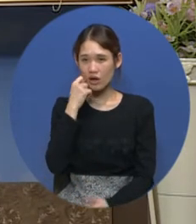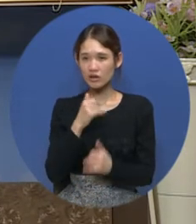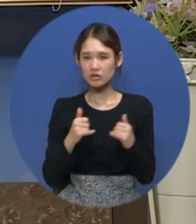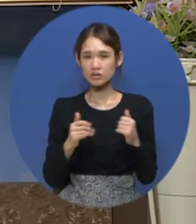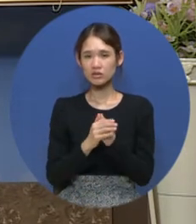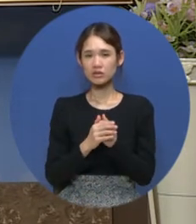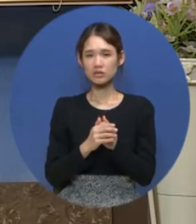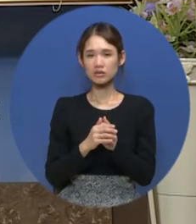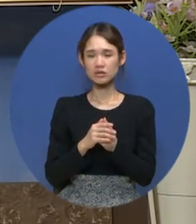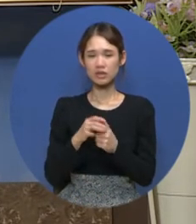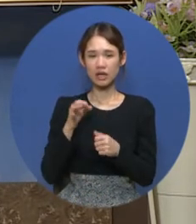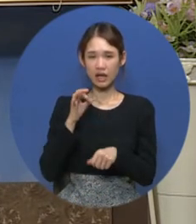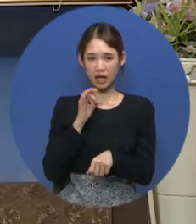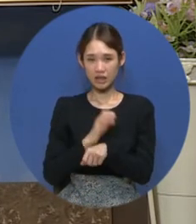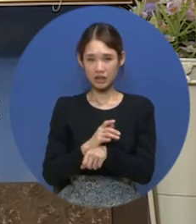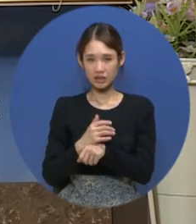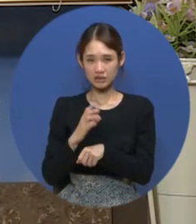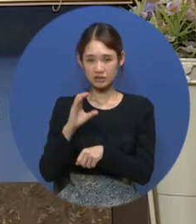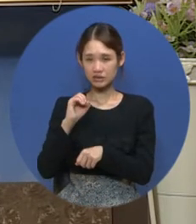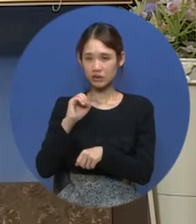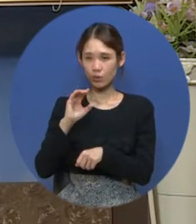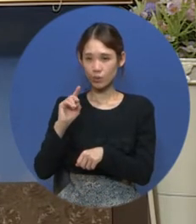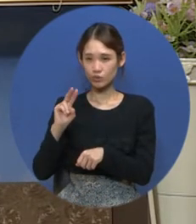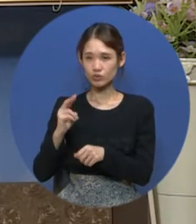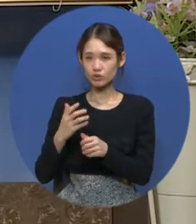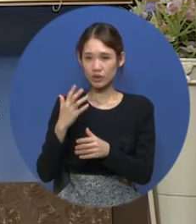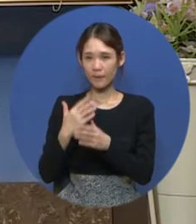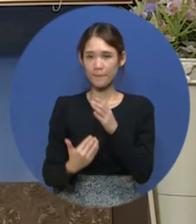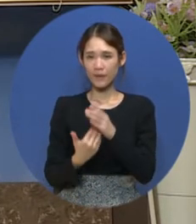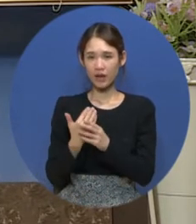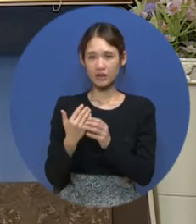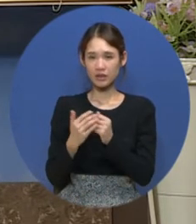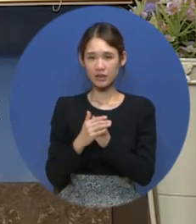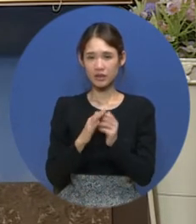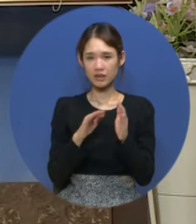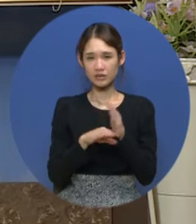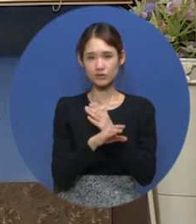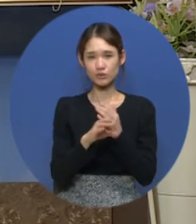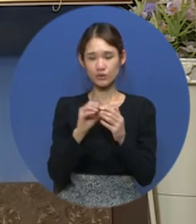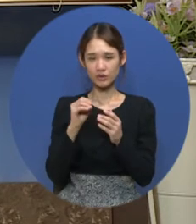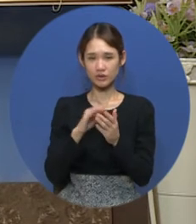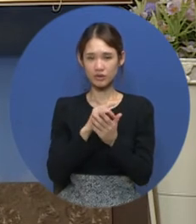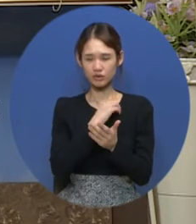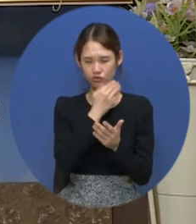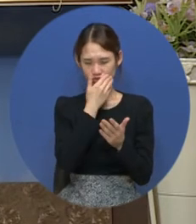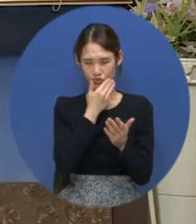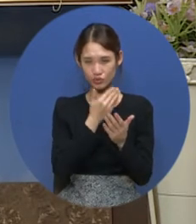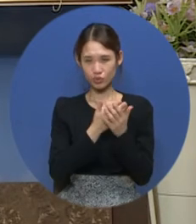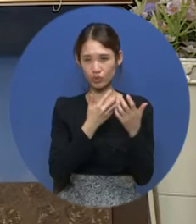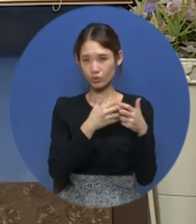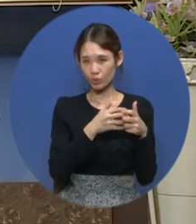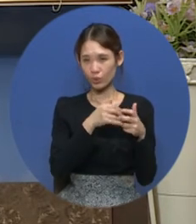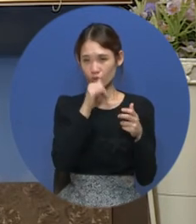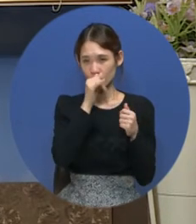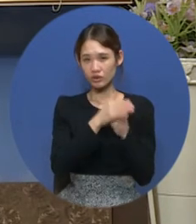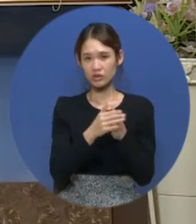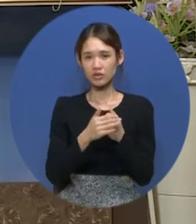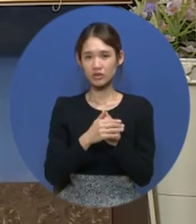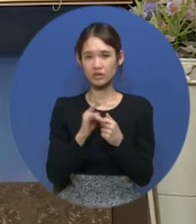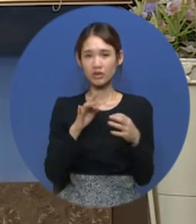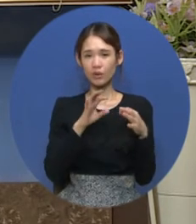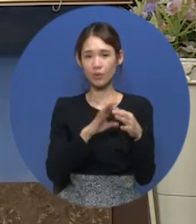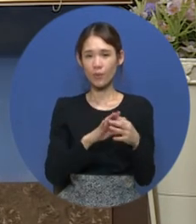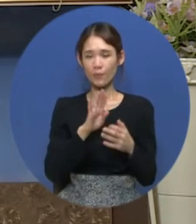산소발생기 나 가정용 산소발생기 가 매우 중요한 도구가 될 것 같은데요 이에 대해서 보험